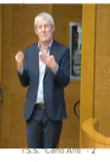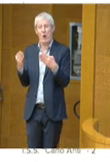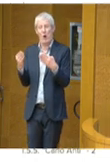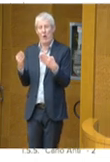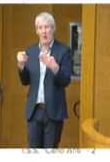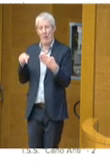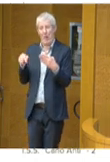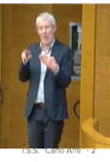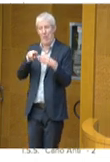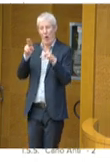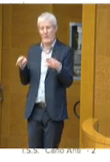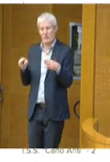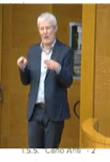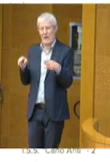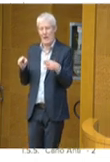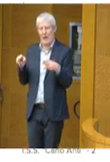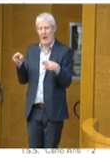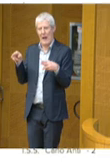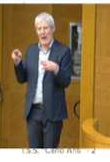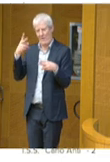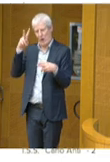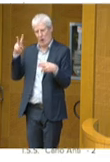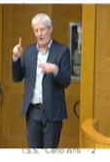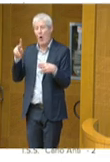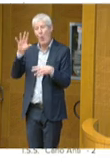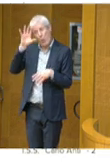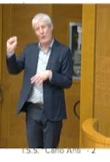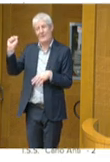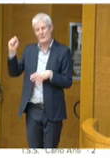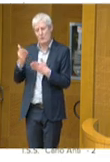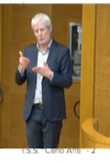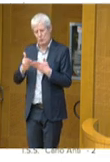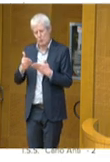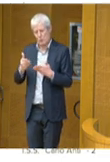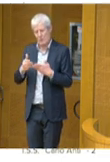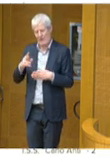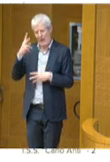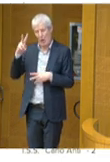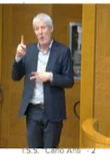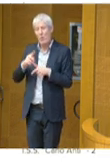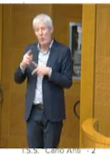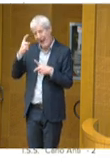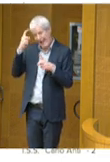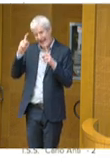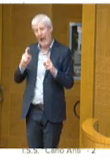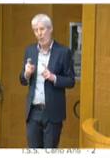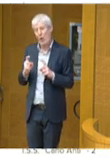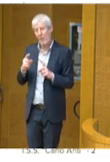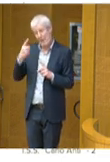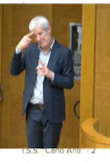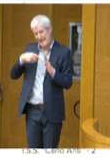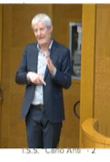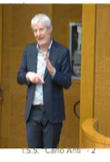Verona, l'Università degli Studi di Verona e la neuropsichiatria infantile, con il contributo